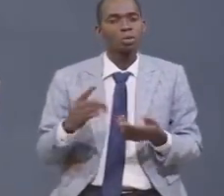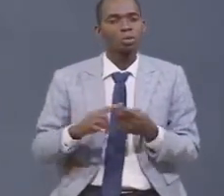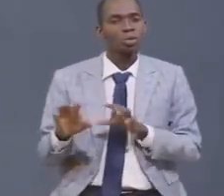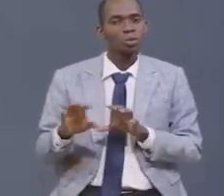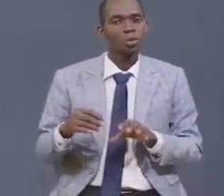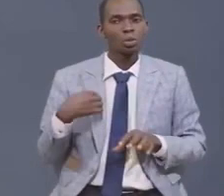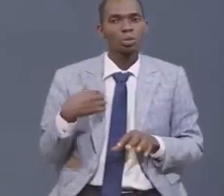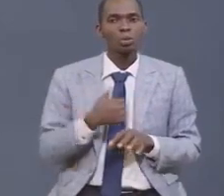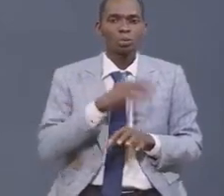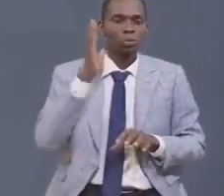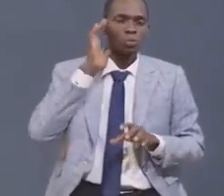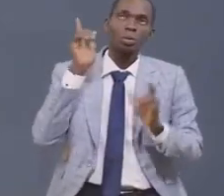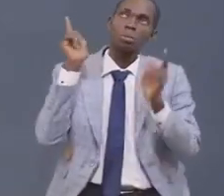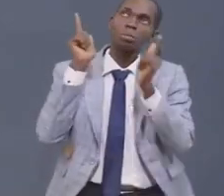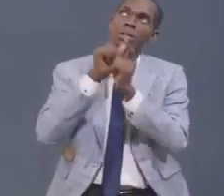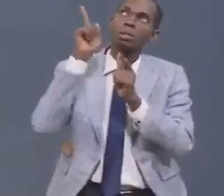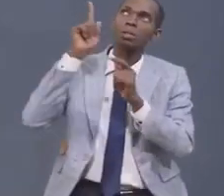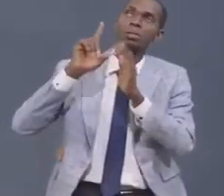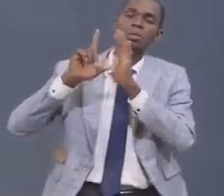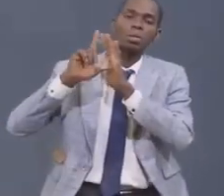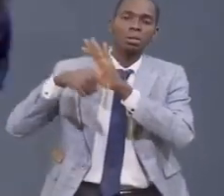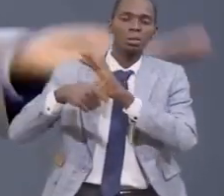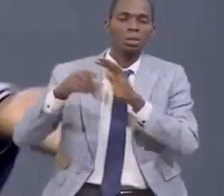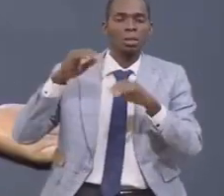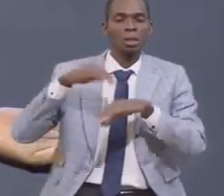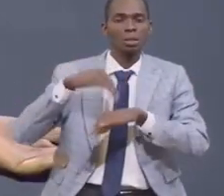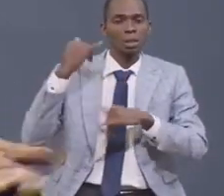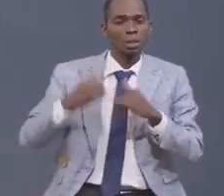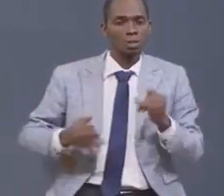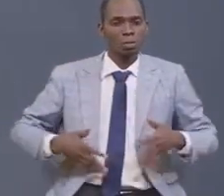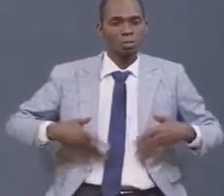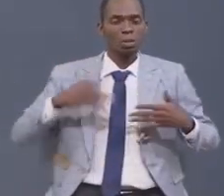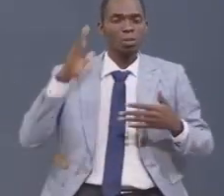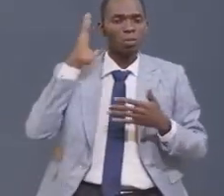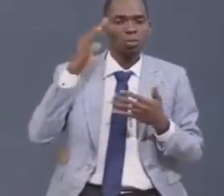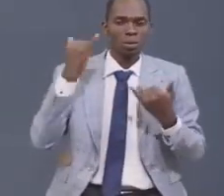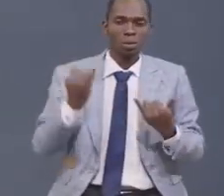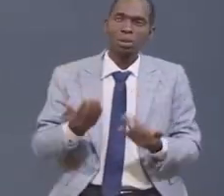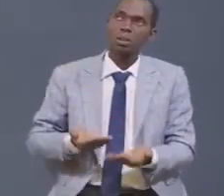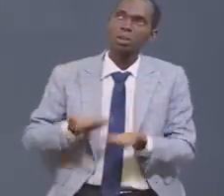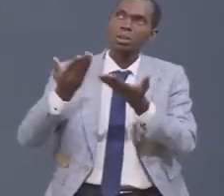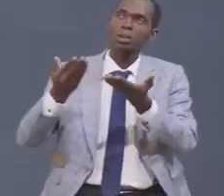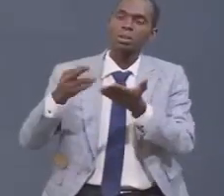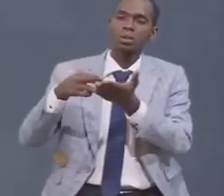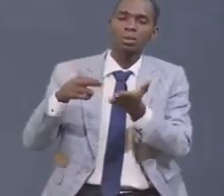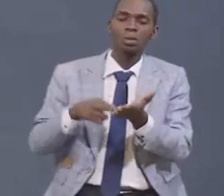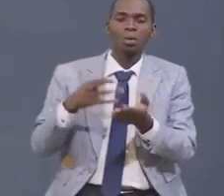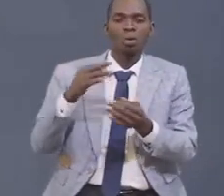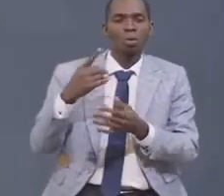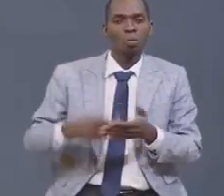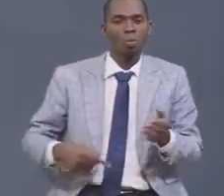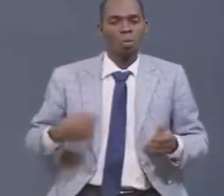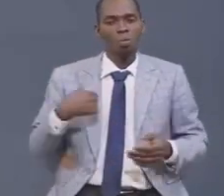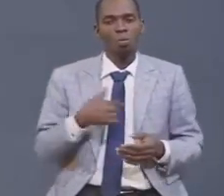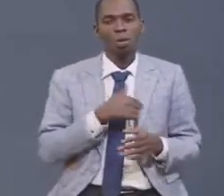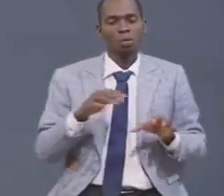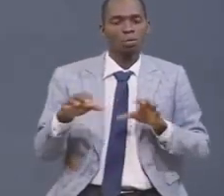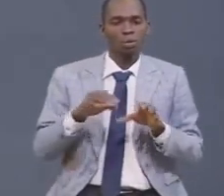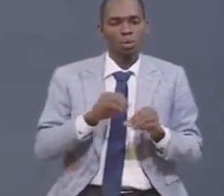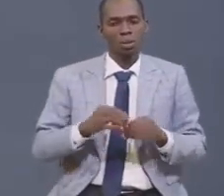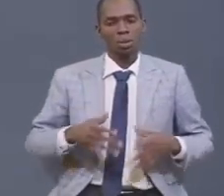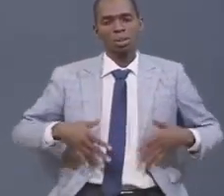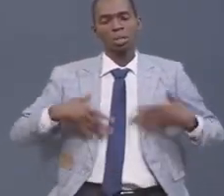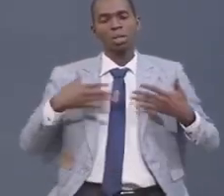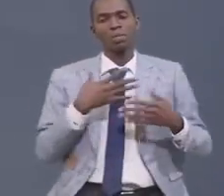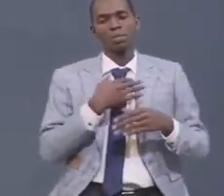to him at the end of life and we're going to report back what we have done for the life of the ministry he has given